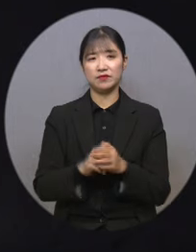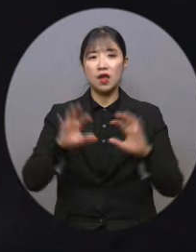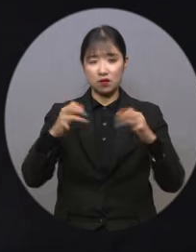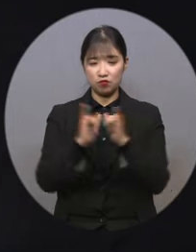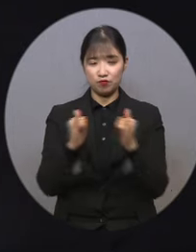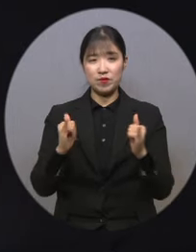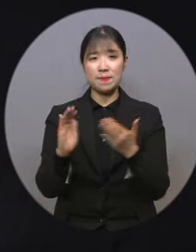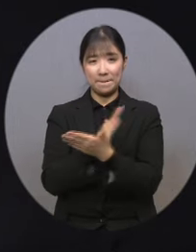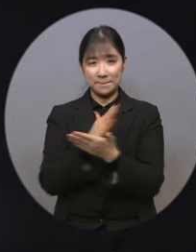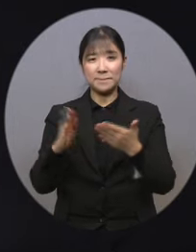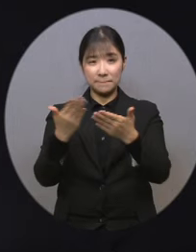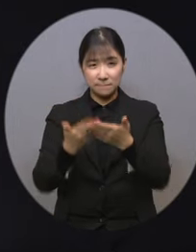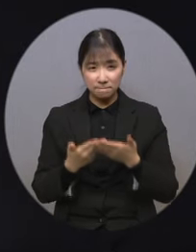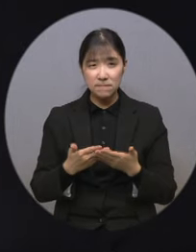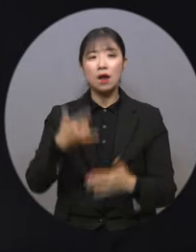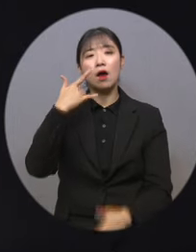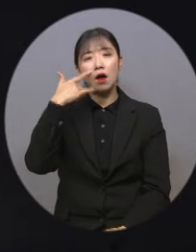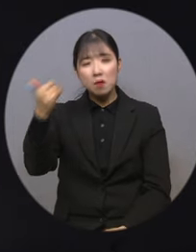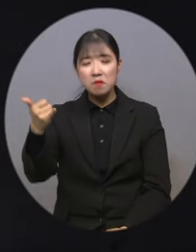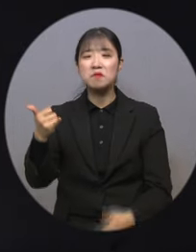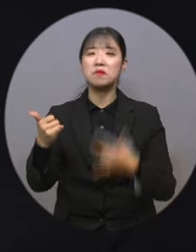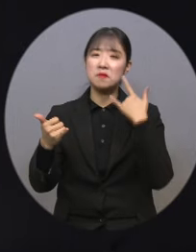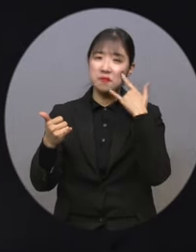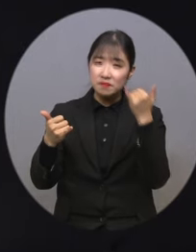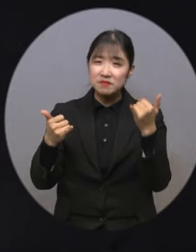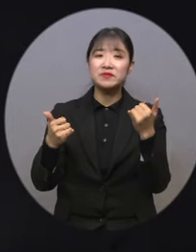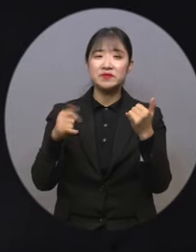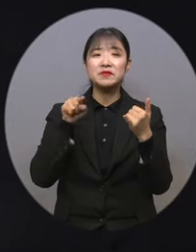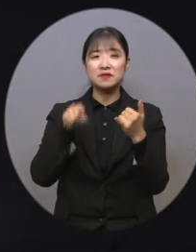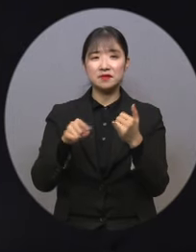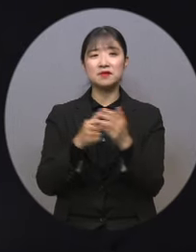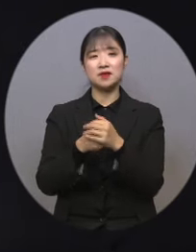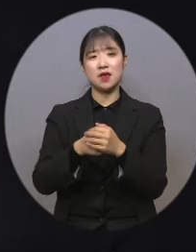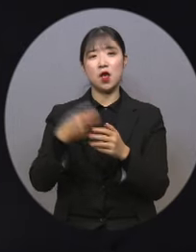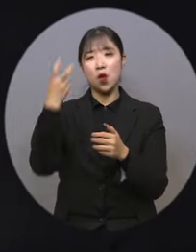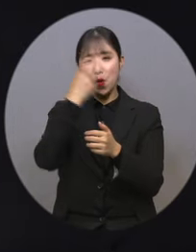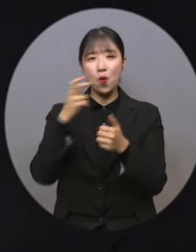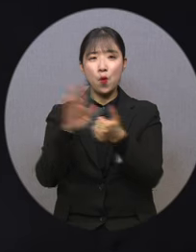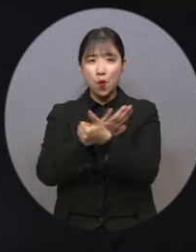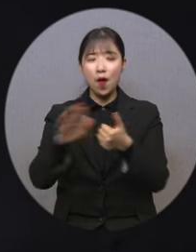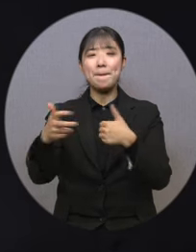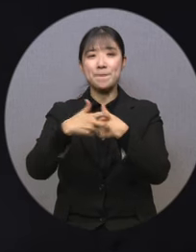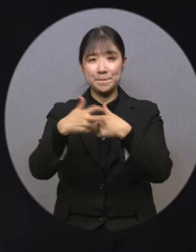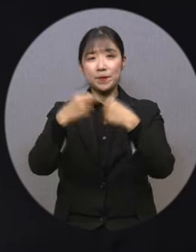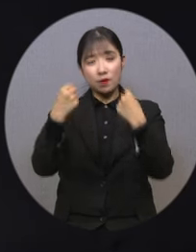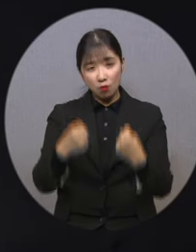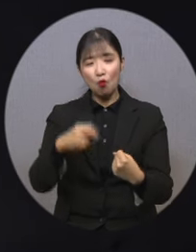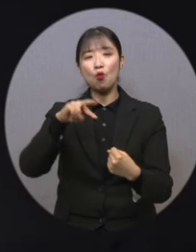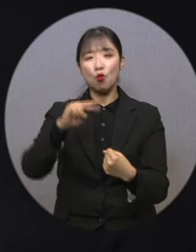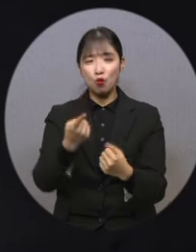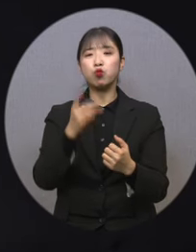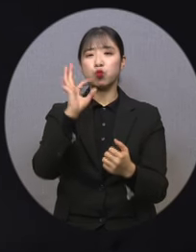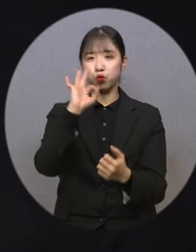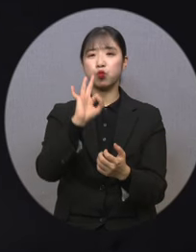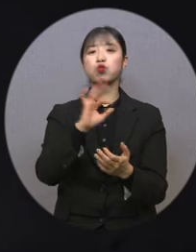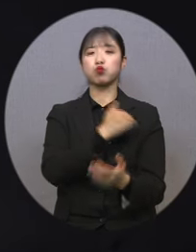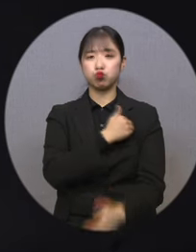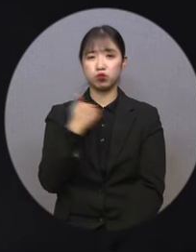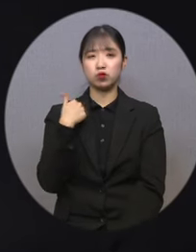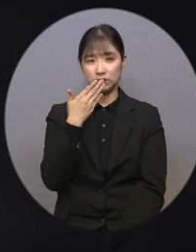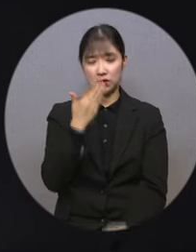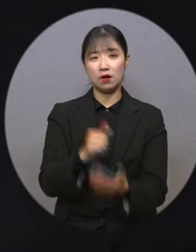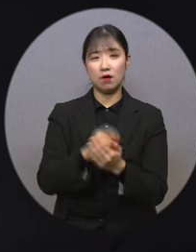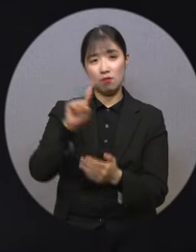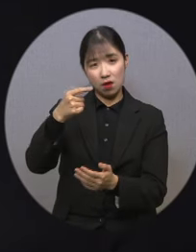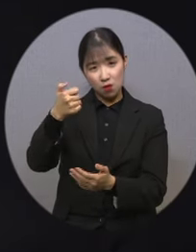어머니 아버지 장인 장모가 요양병원에 있어도 돈이 남아요. 그렇죠? 150만 원씩